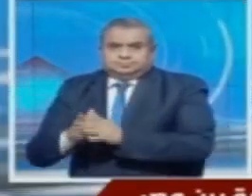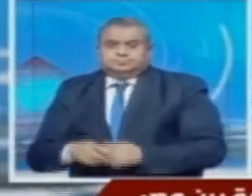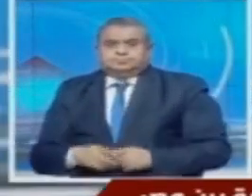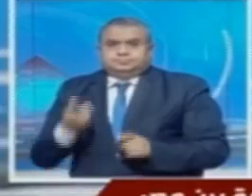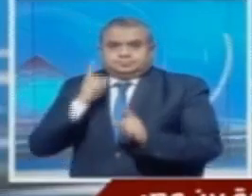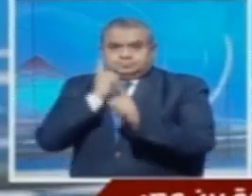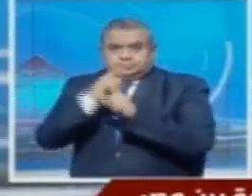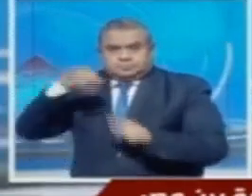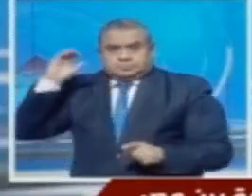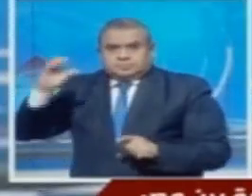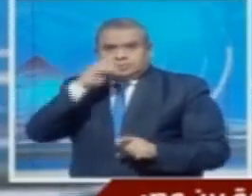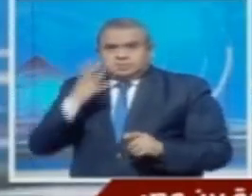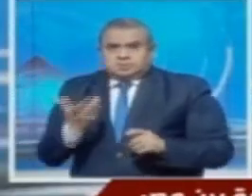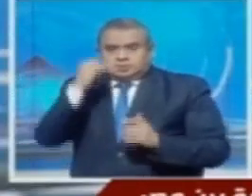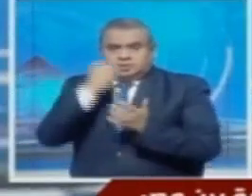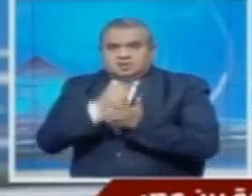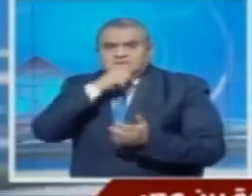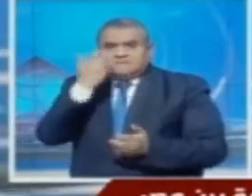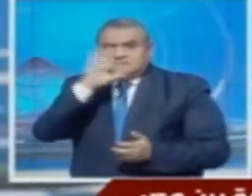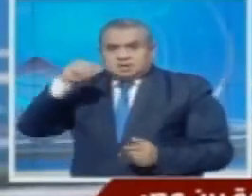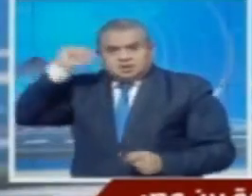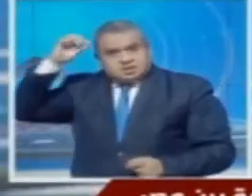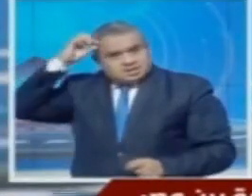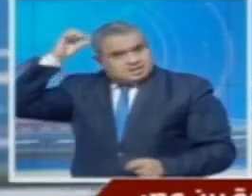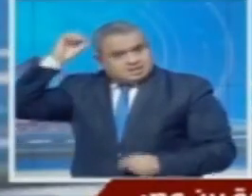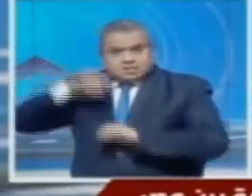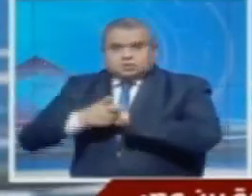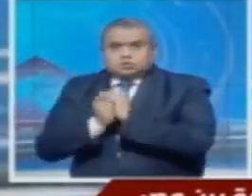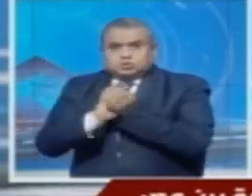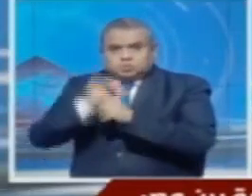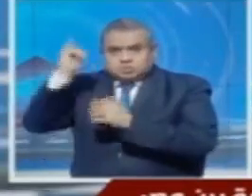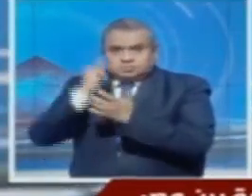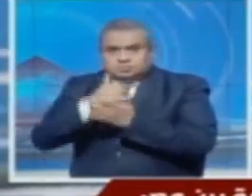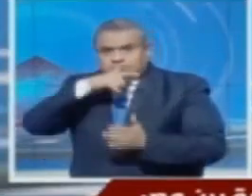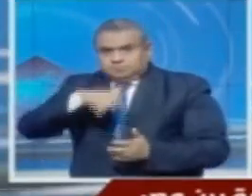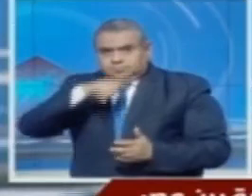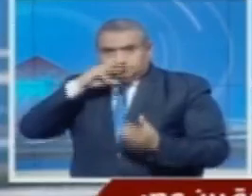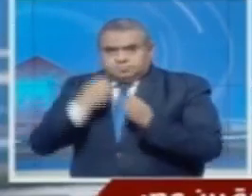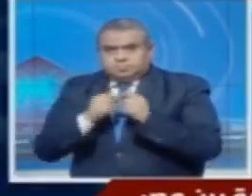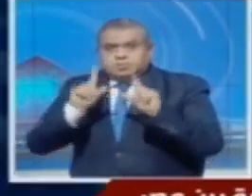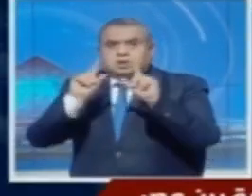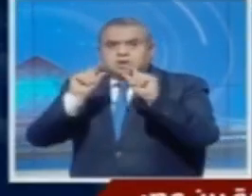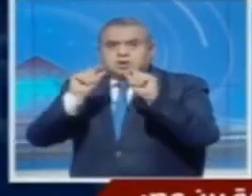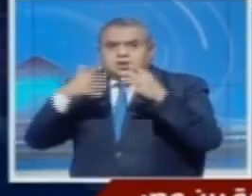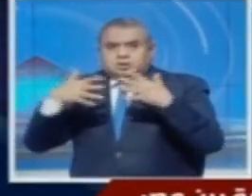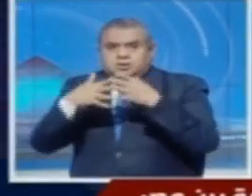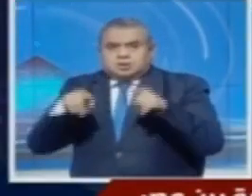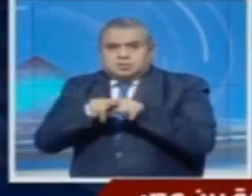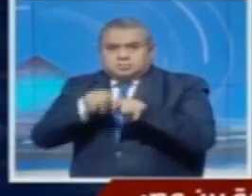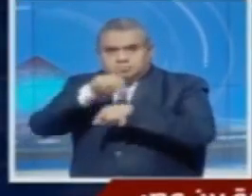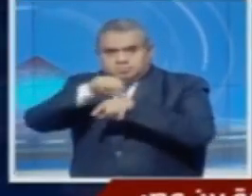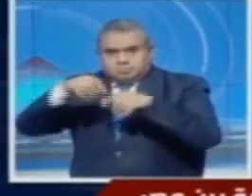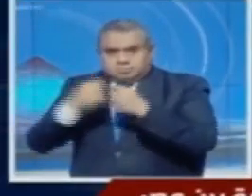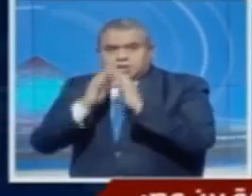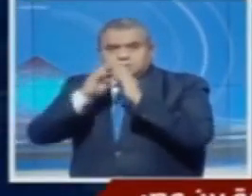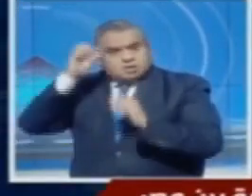كما التقى الرئيس السيسي في باريس الرئيس التونسي قيس سعيد، حيث أشاد سيادته بتميز العلاقات الأخوية بين مصر